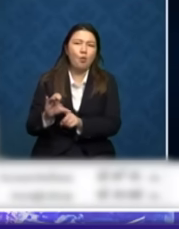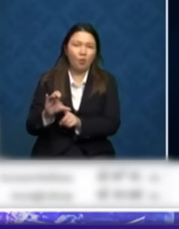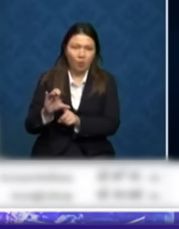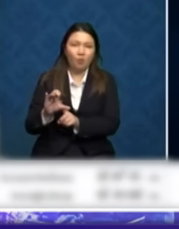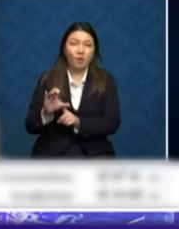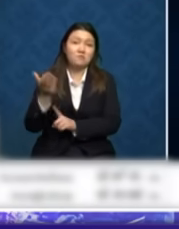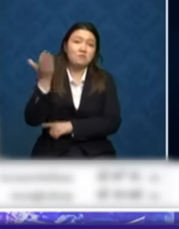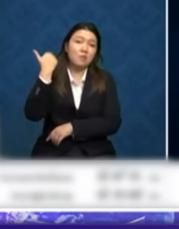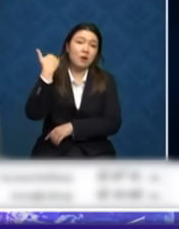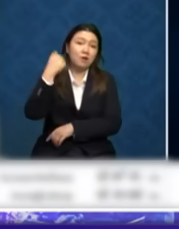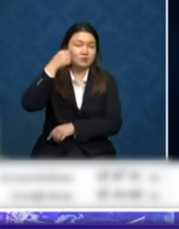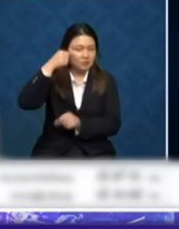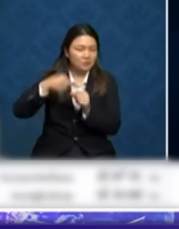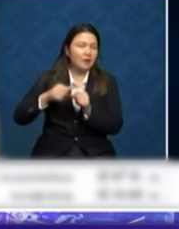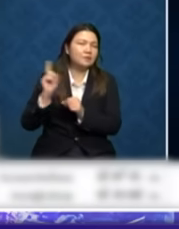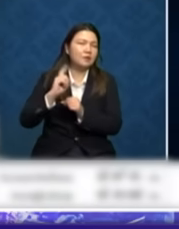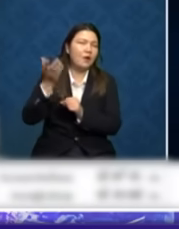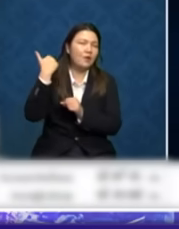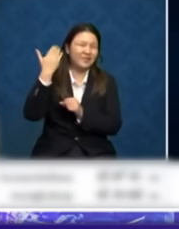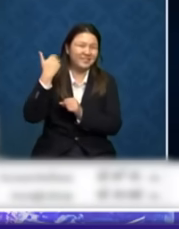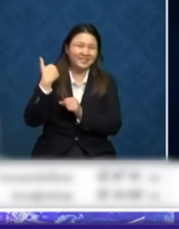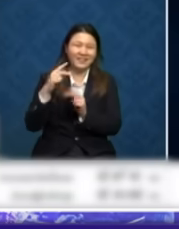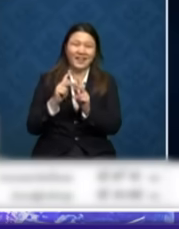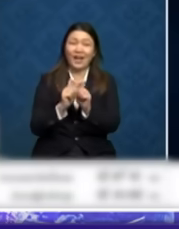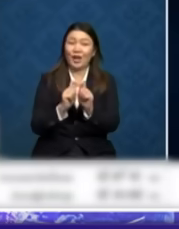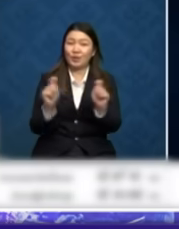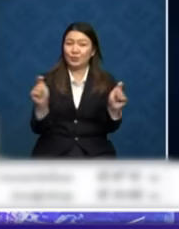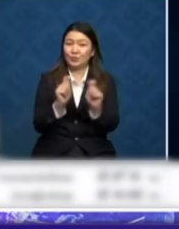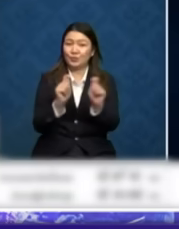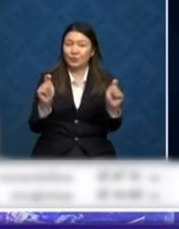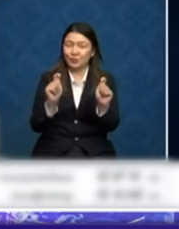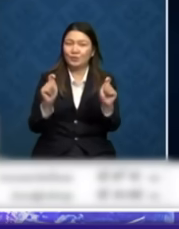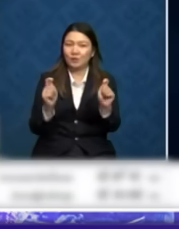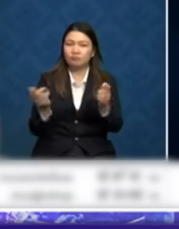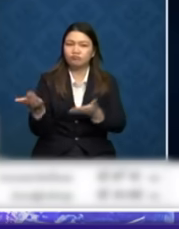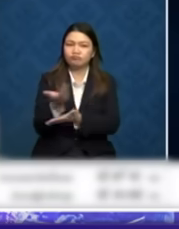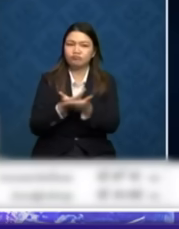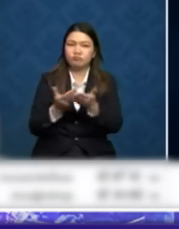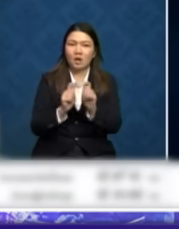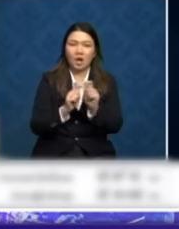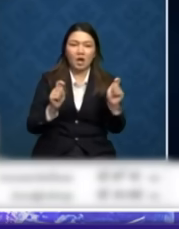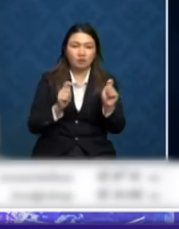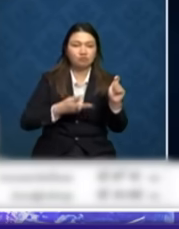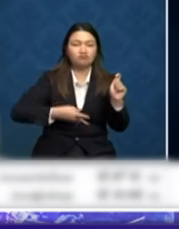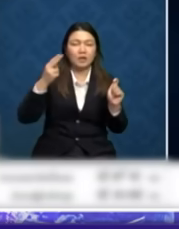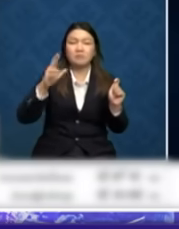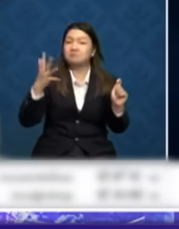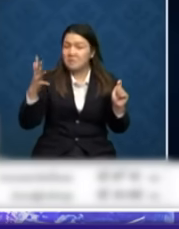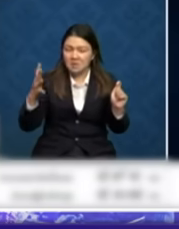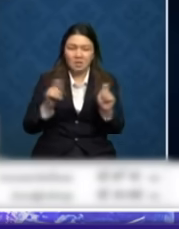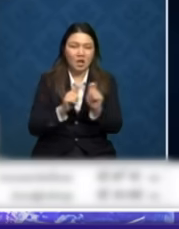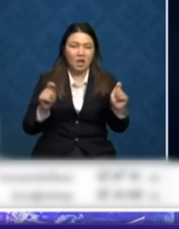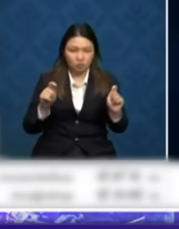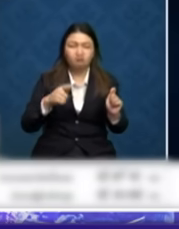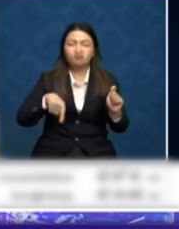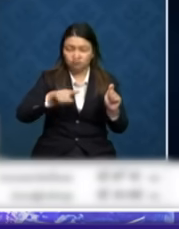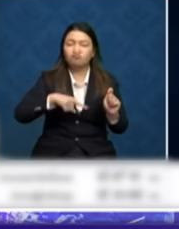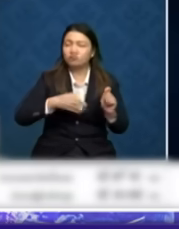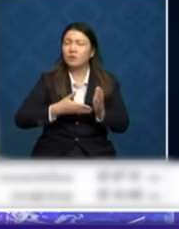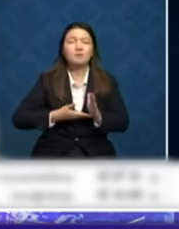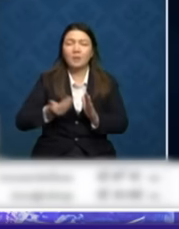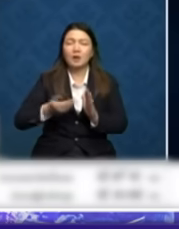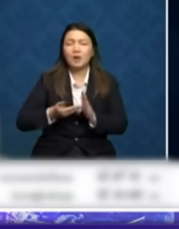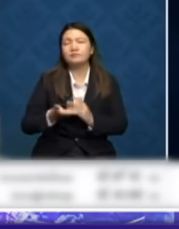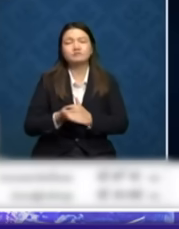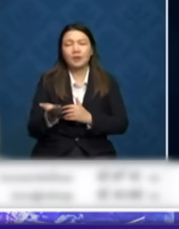หน้าสิวหน้าขวานเพราะต้องลุ้นว่าไอ้ที่มันขาดอยู่น่ะมันจะไปเอาตรงไหนมาจ่ายจนครบ45ล้านค